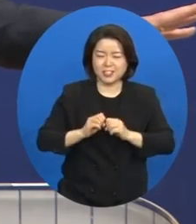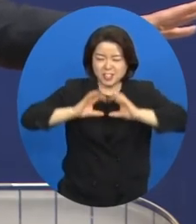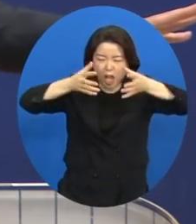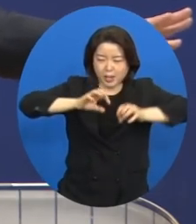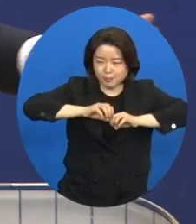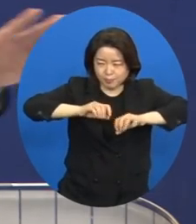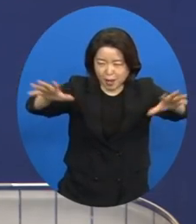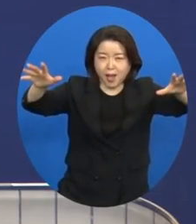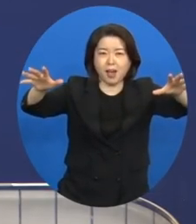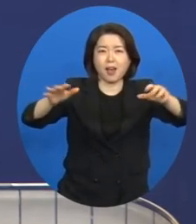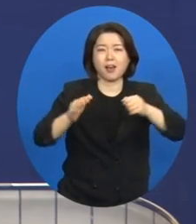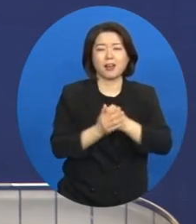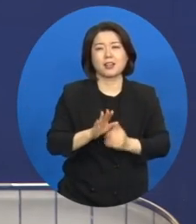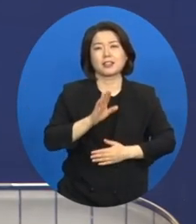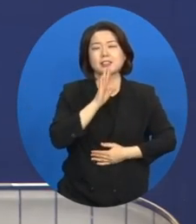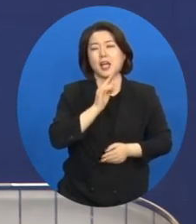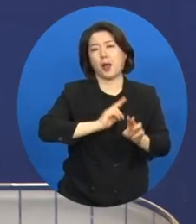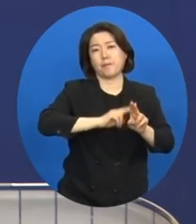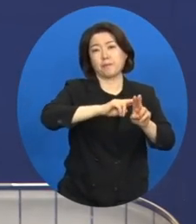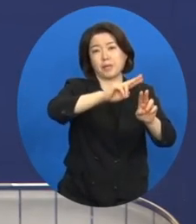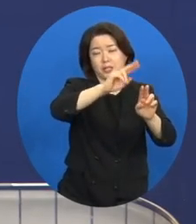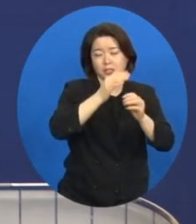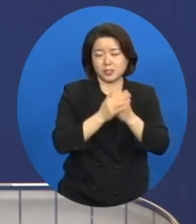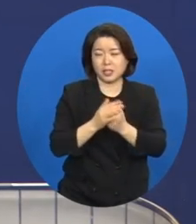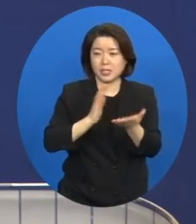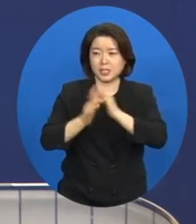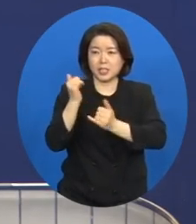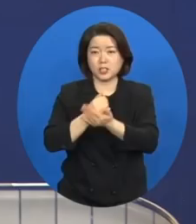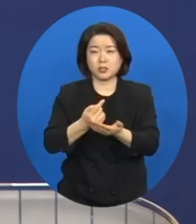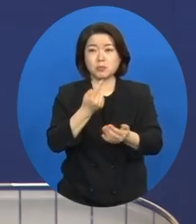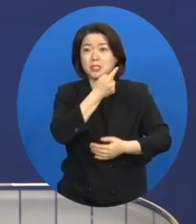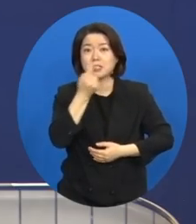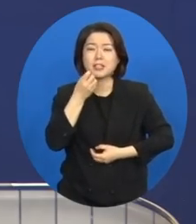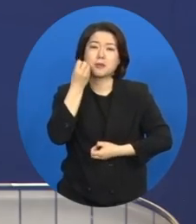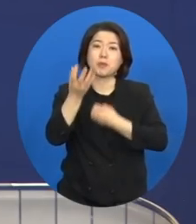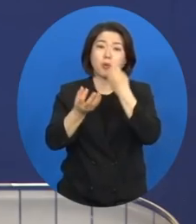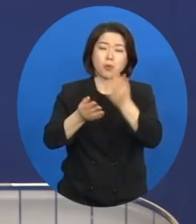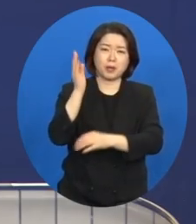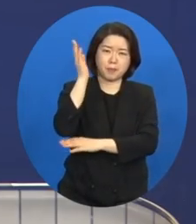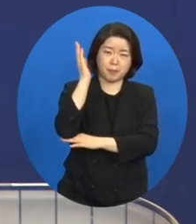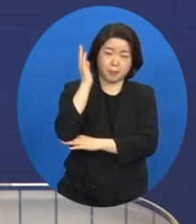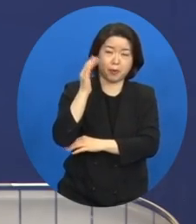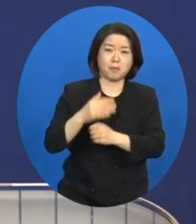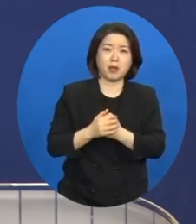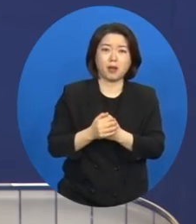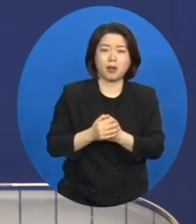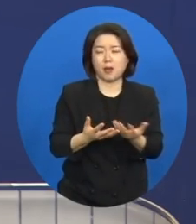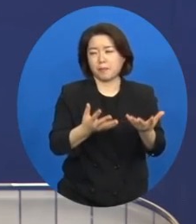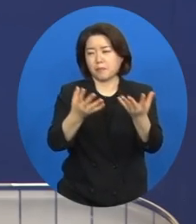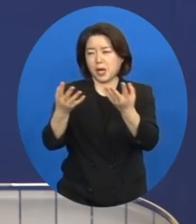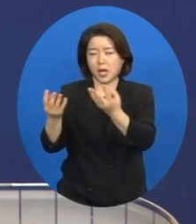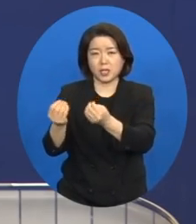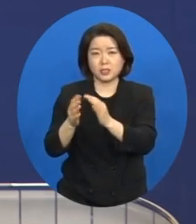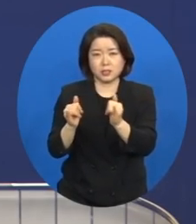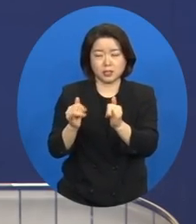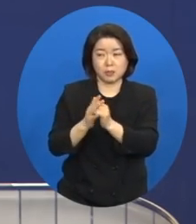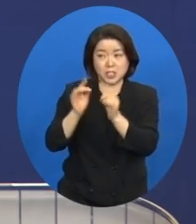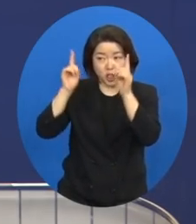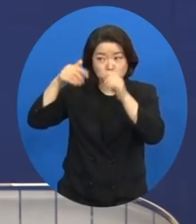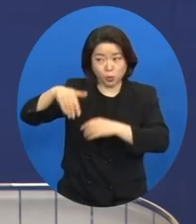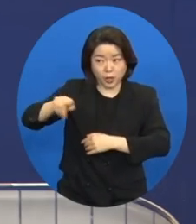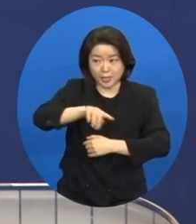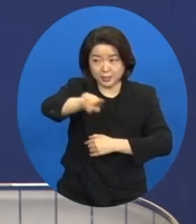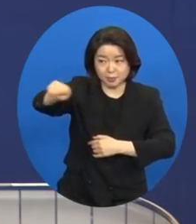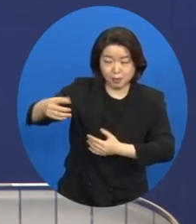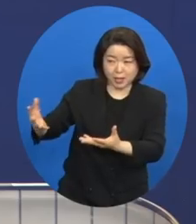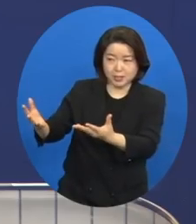퍼져나가면서 참배되신 예수님을 증거함으로써 얼마나 많은 사람들이 지옥의 문을 향하고 있습니까? 그들을